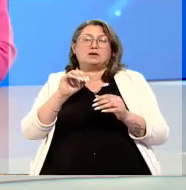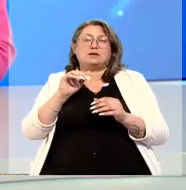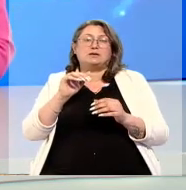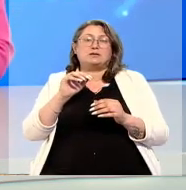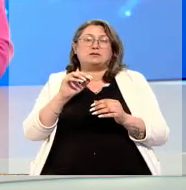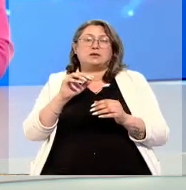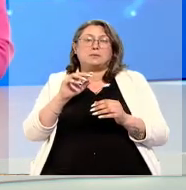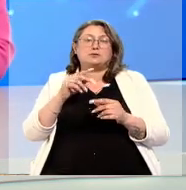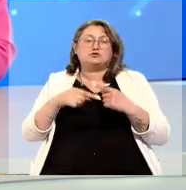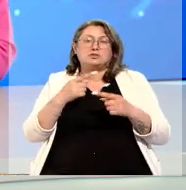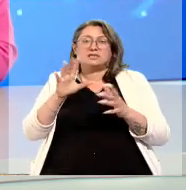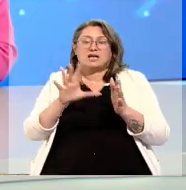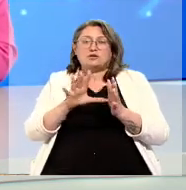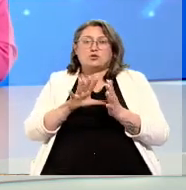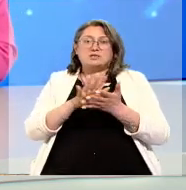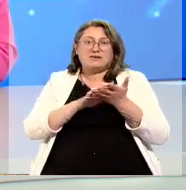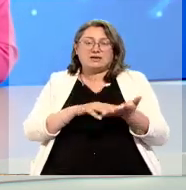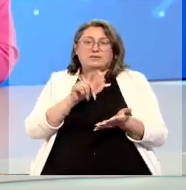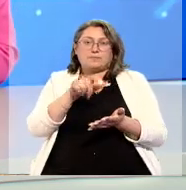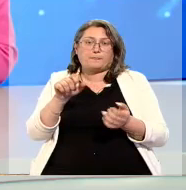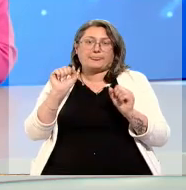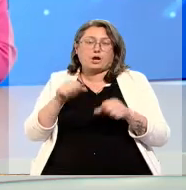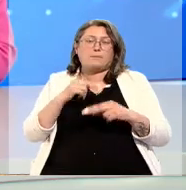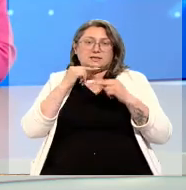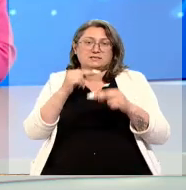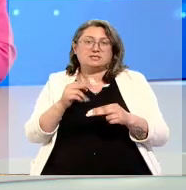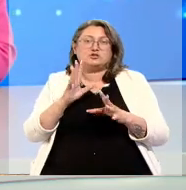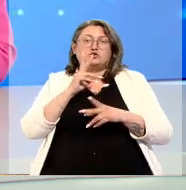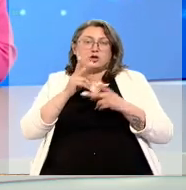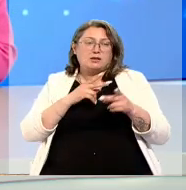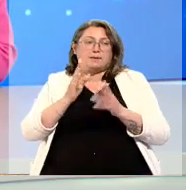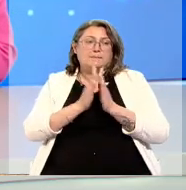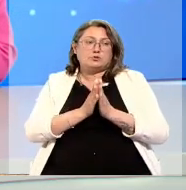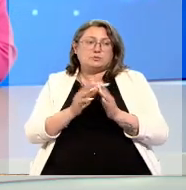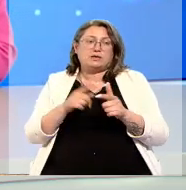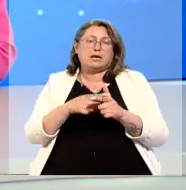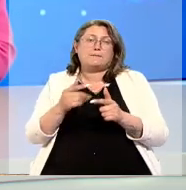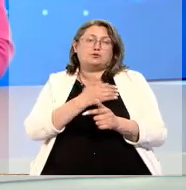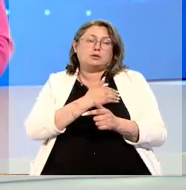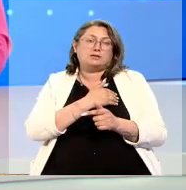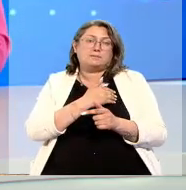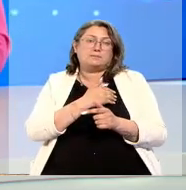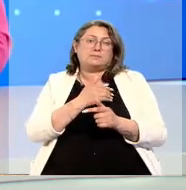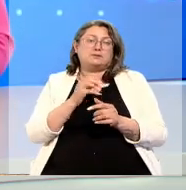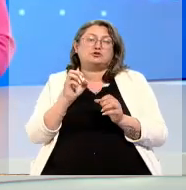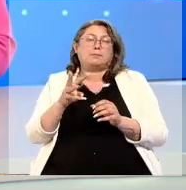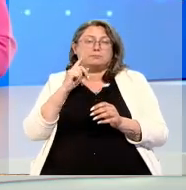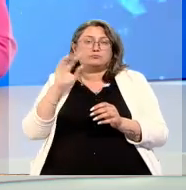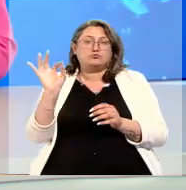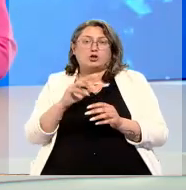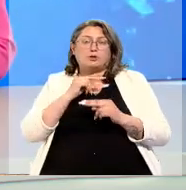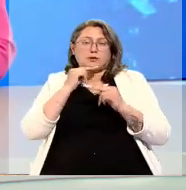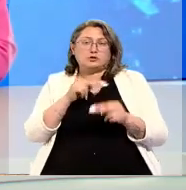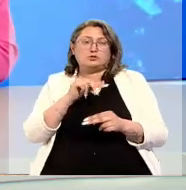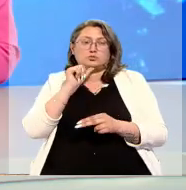ЕУТНЭШ. Посредством электронного заявления граждане могут обратиться с жалобой, просьбой или пожеланием. С чем чаще всего